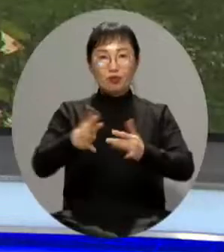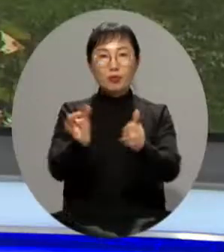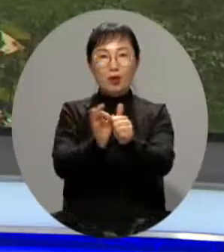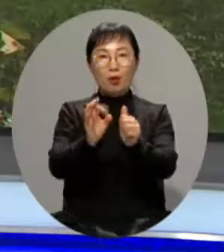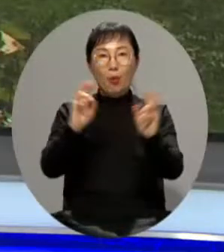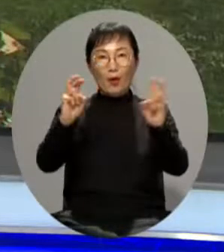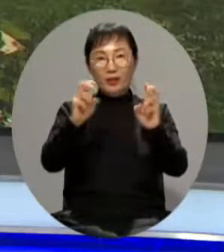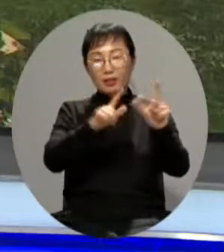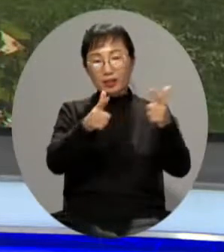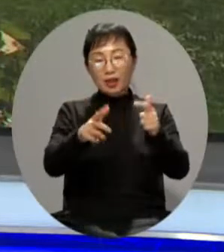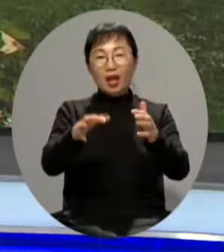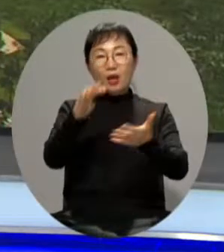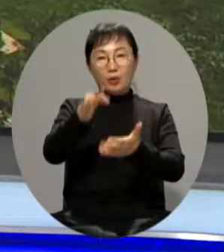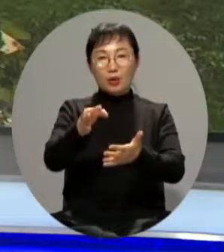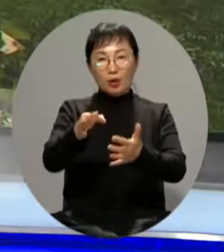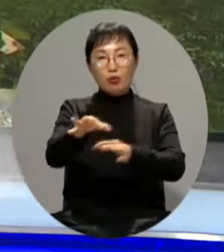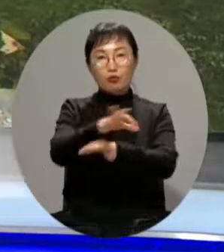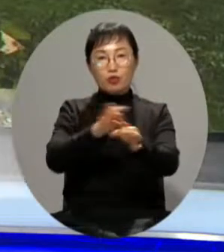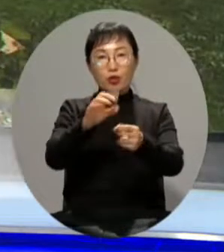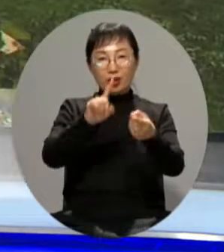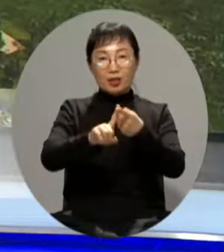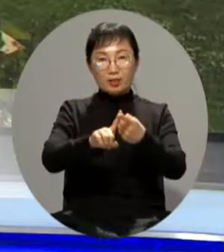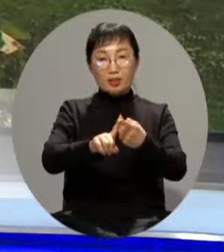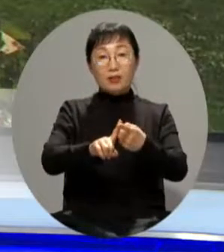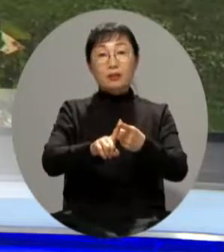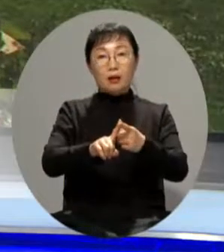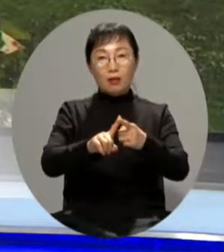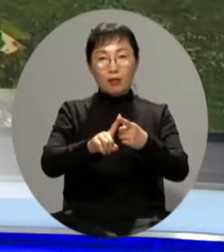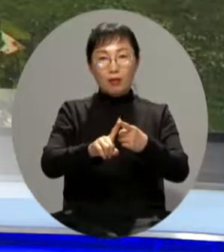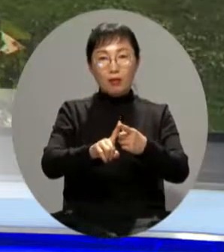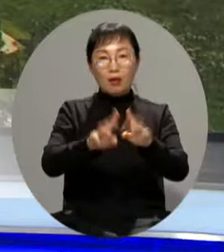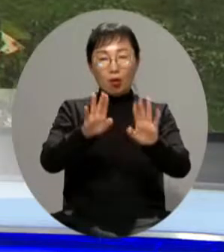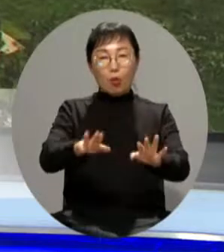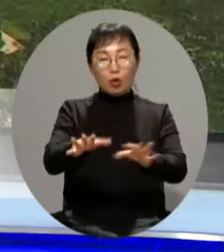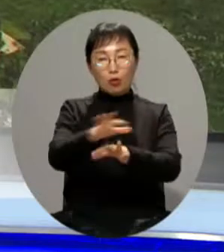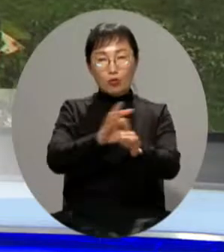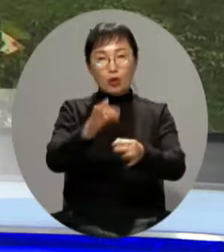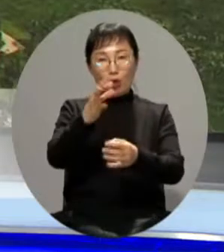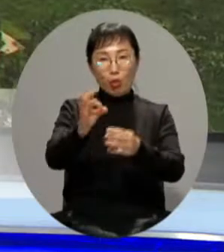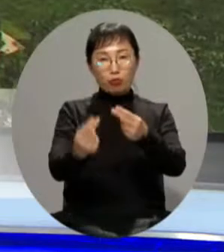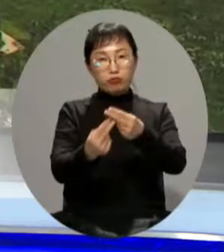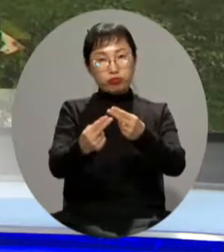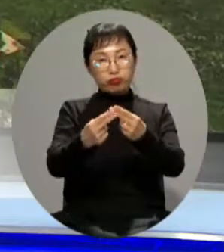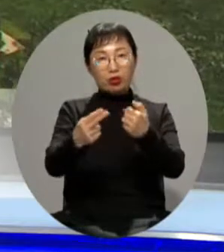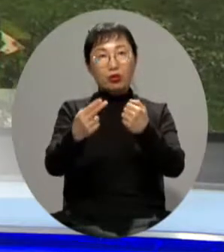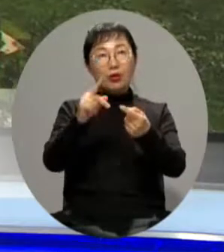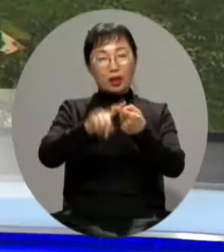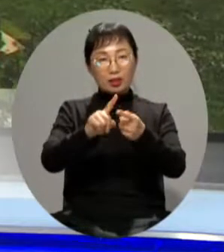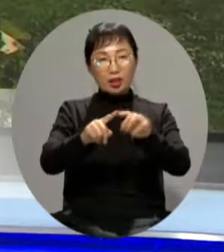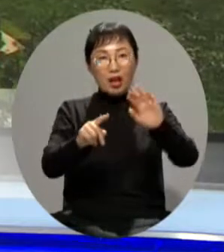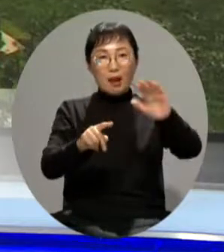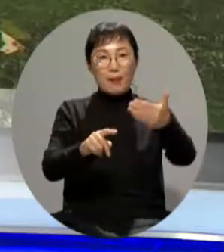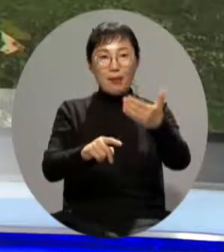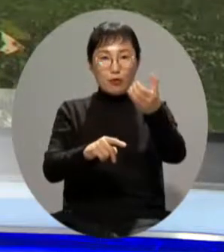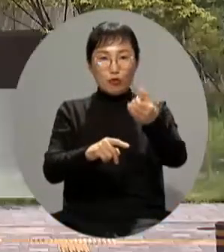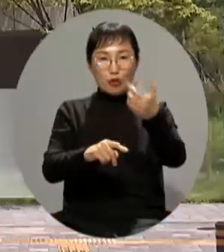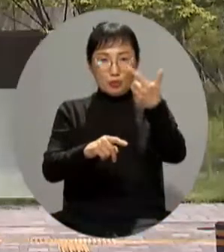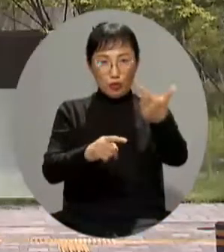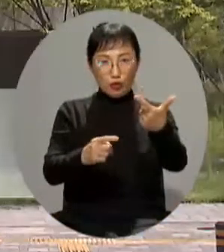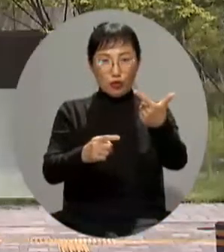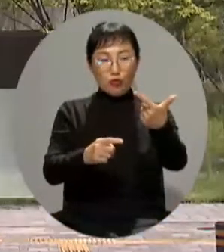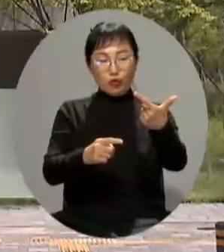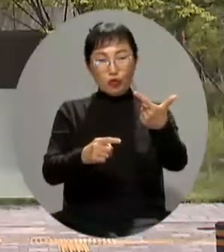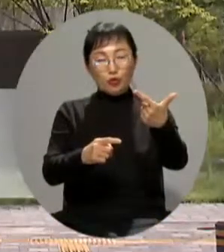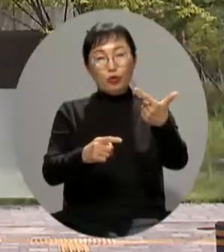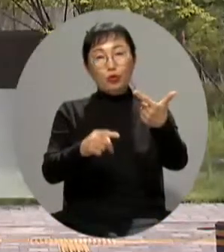국민연금공단 기금 운용본부는 올해 1월부터 9월 말까지 국민연금기금 적립금이 896조 6000억원으로